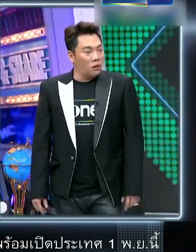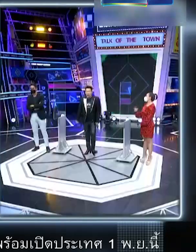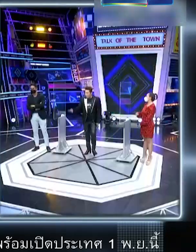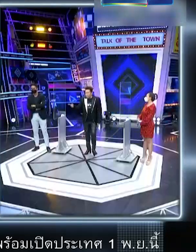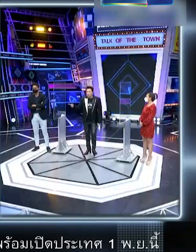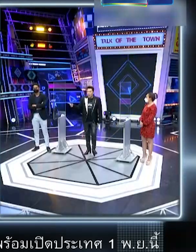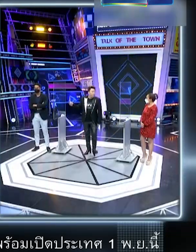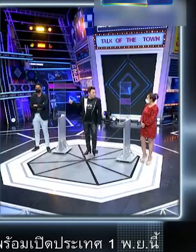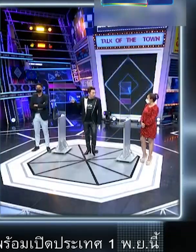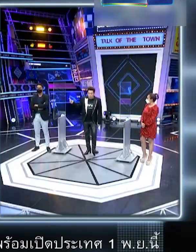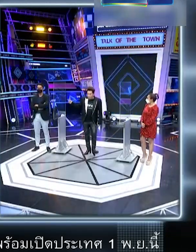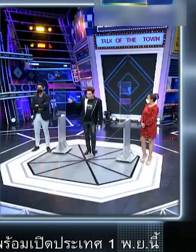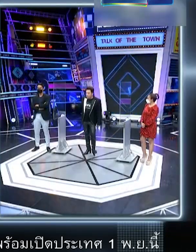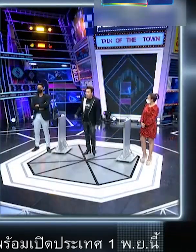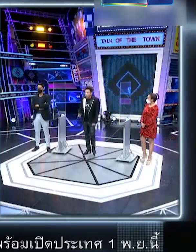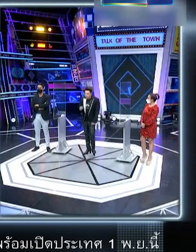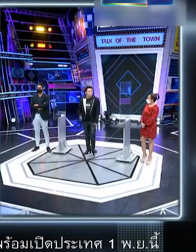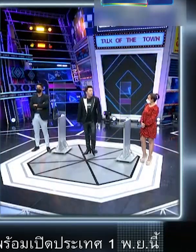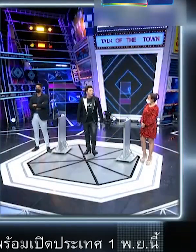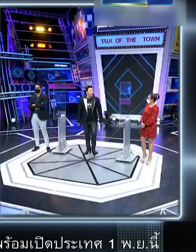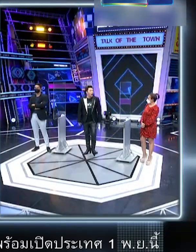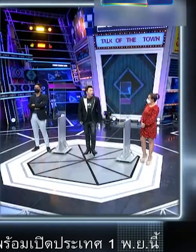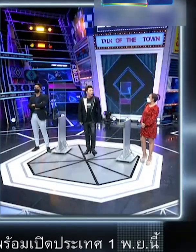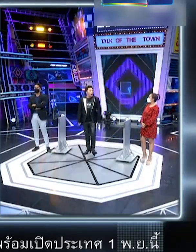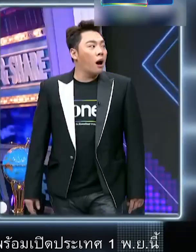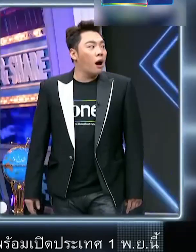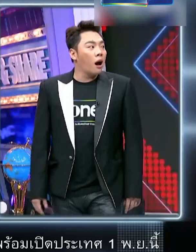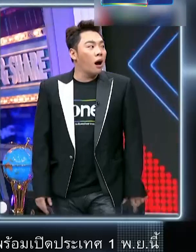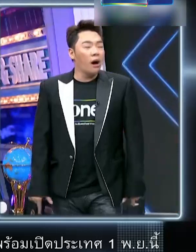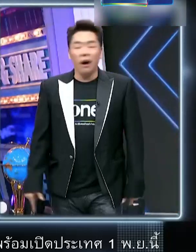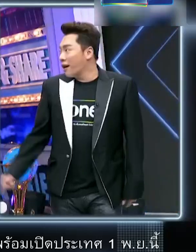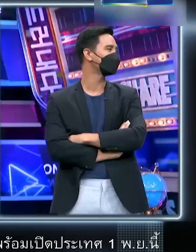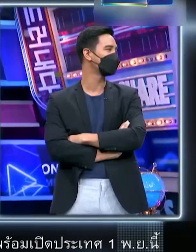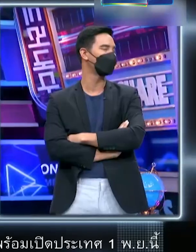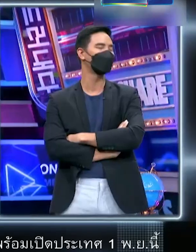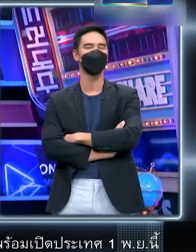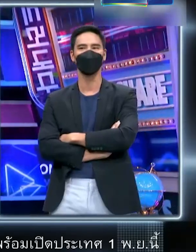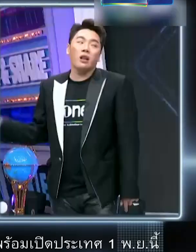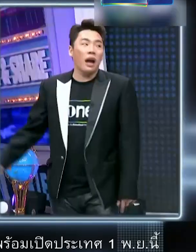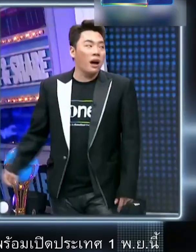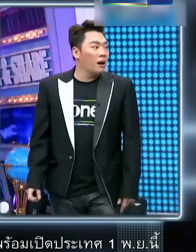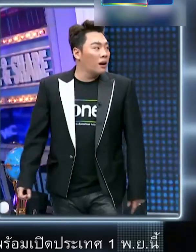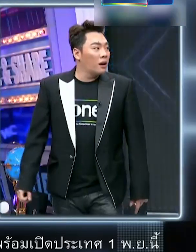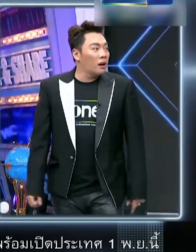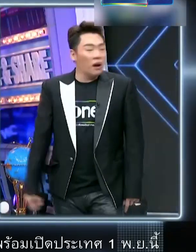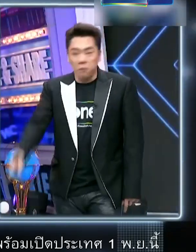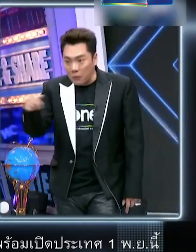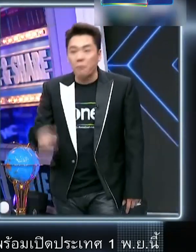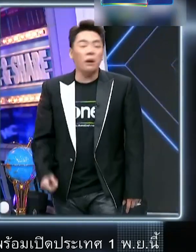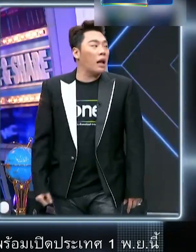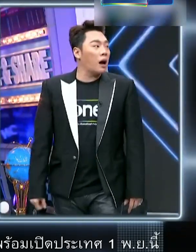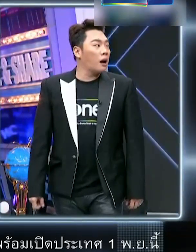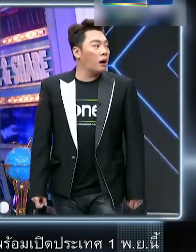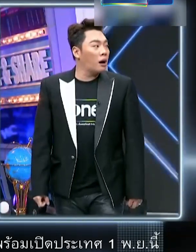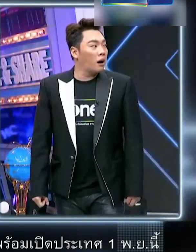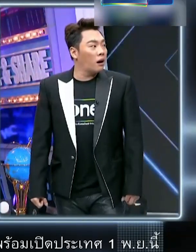ถ้าเป็นเราเราไม่เคลียร์ใจ อภิปรายไม่ไว้วางใจที่ผ่านมาเกือบไปแล้วน่ะ คะแนนเสียงน้อย เกือบไปแล้วนะ ค่ะ เกือบสำเร็จ